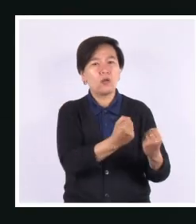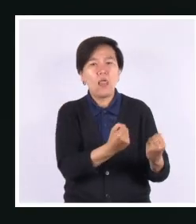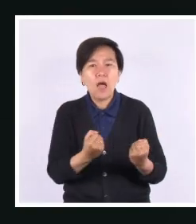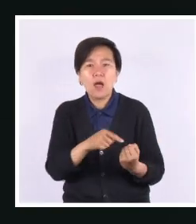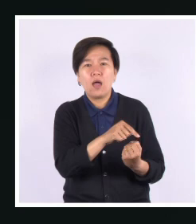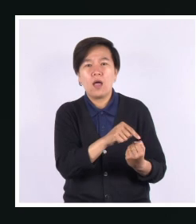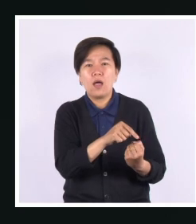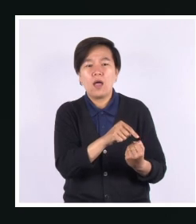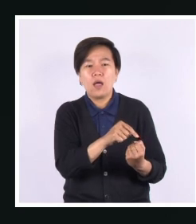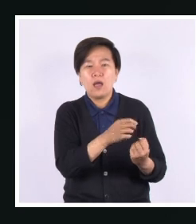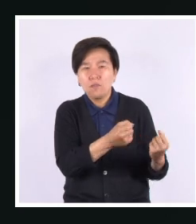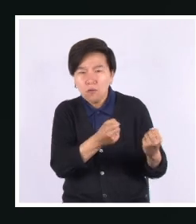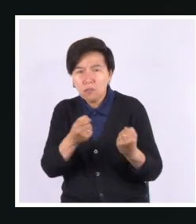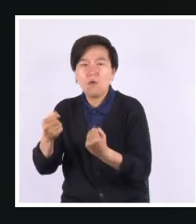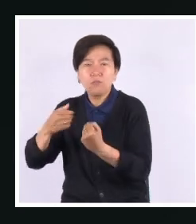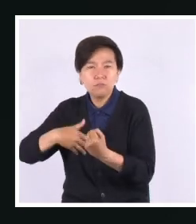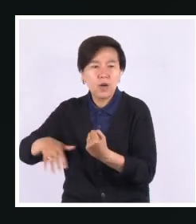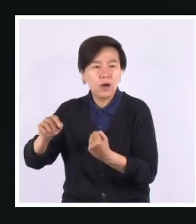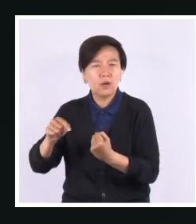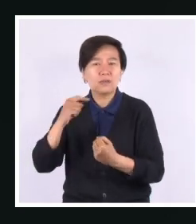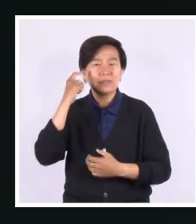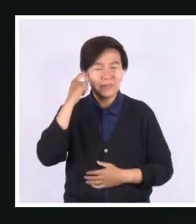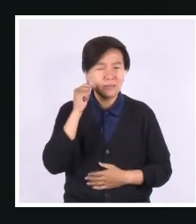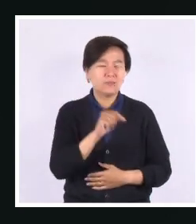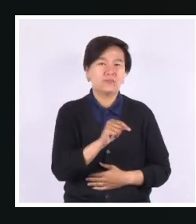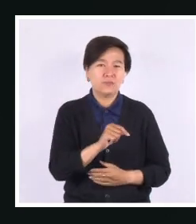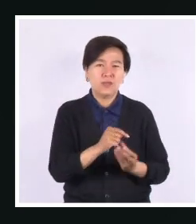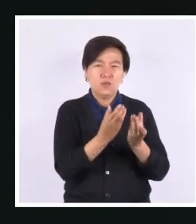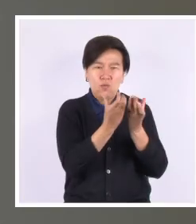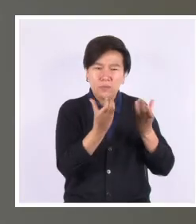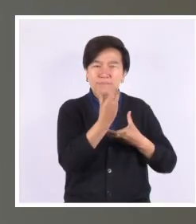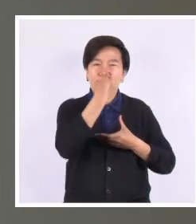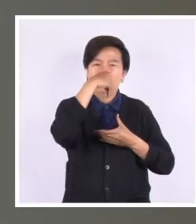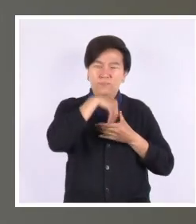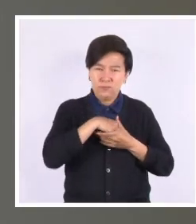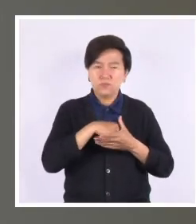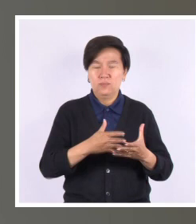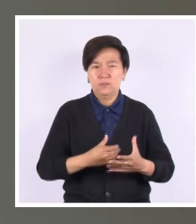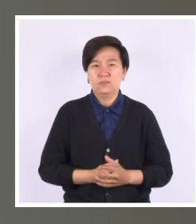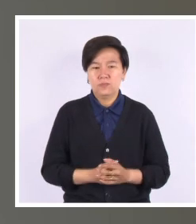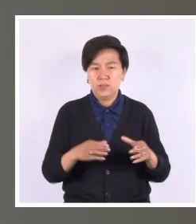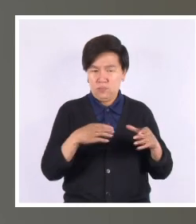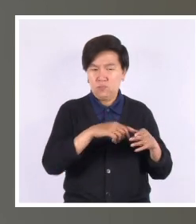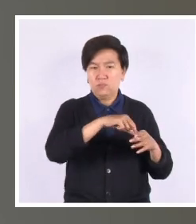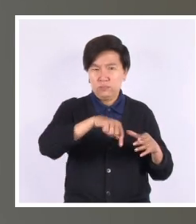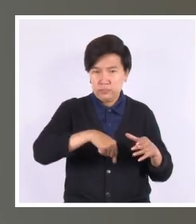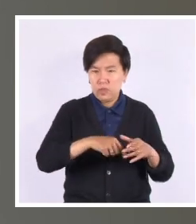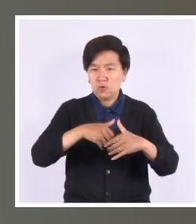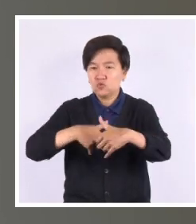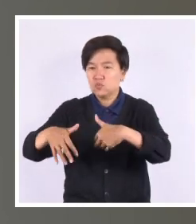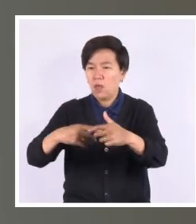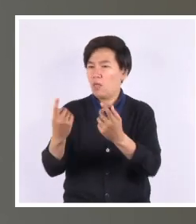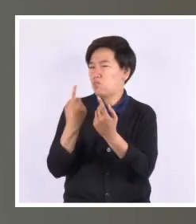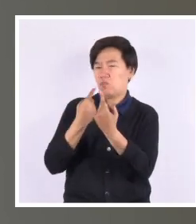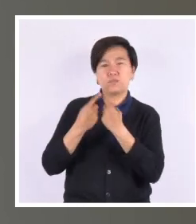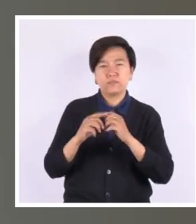าแต่ก็ขอให้เชื่อมั่นในจรรยาบรรณของอู่ร้านเขาอยากให้สังคมเข้าใจอู่เขาด้วยนะคะคือทางฝั่งของคนโพสต์เจ้า